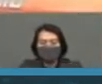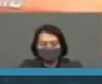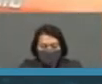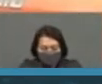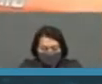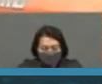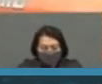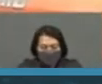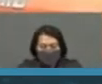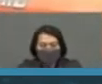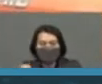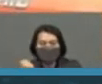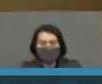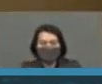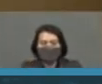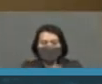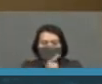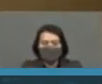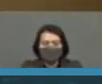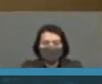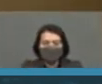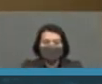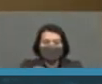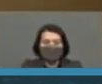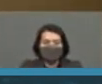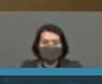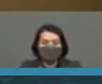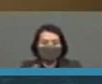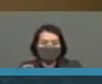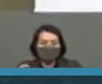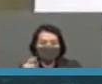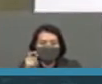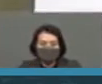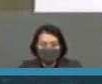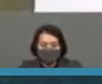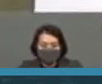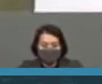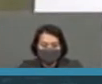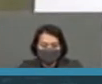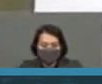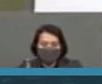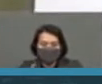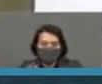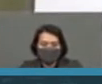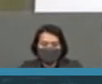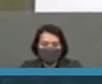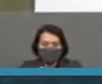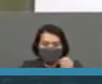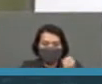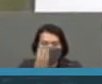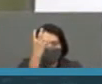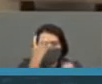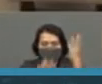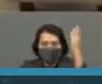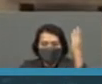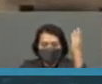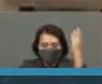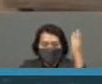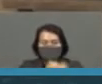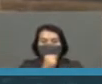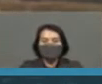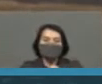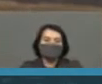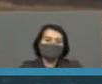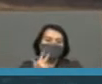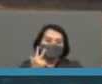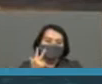มาณ 380,000 รายโดยยังคงหลักการเดิมคือกำหนดราคาประกันของปาล์มทลายอัตราน้ำมันร้อยละ18กิโลกรัมละ